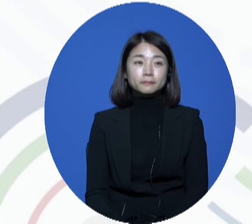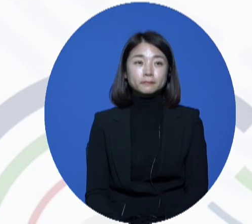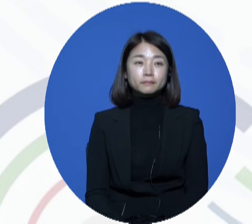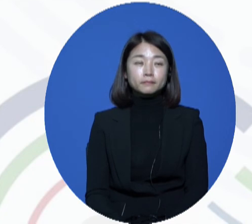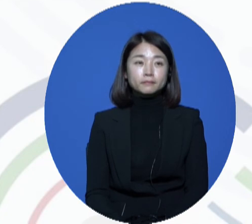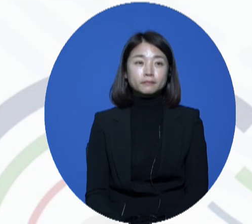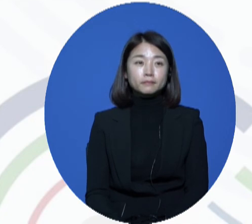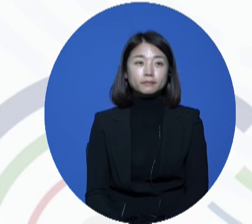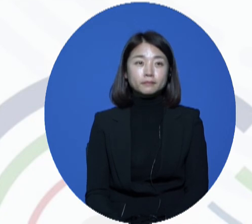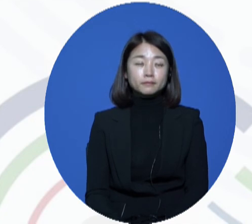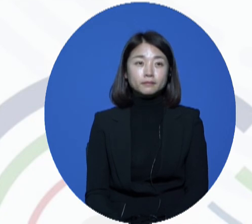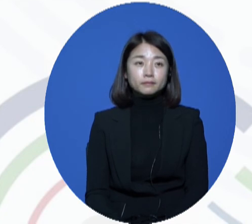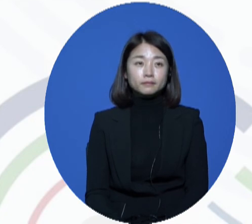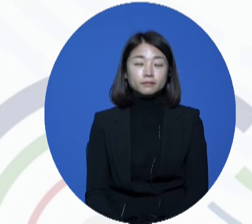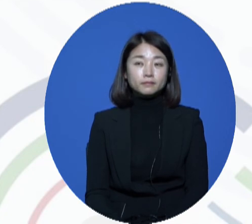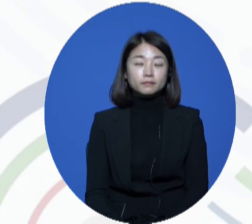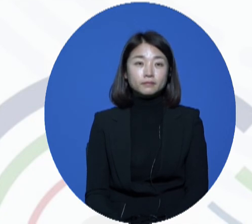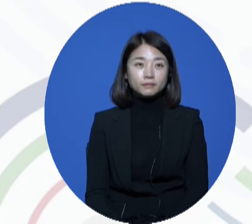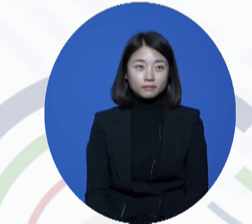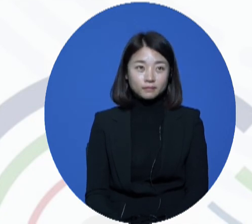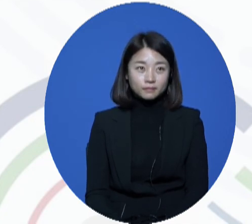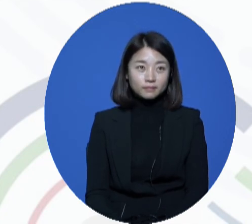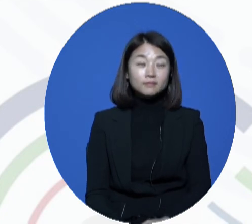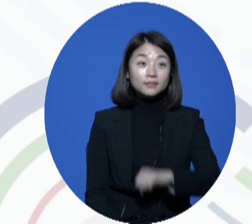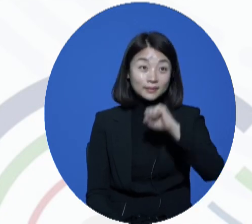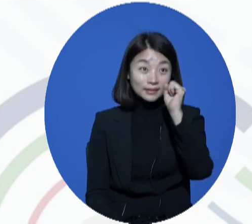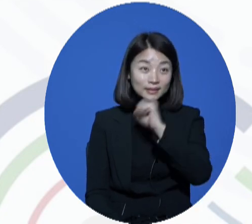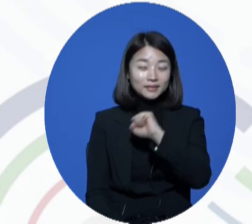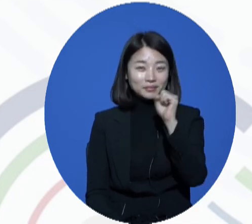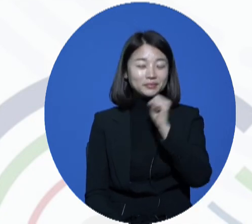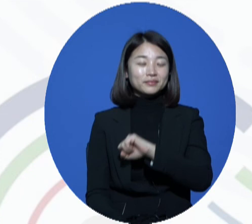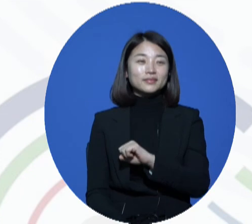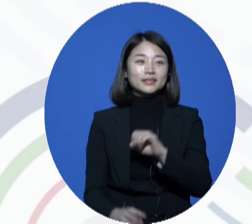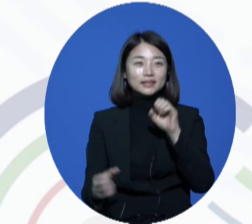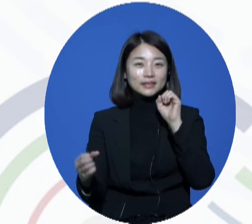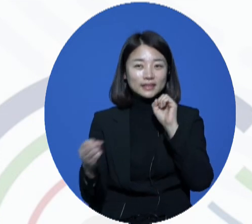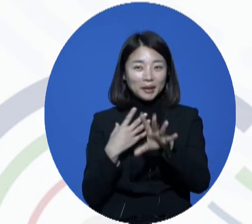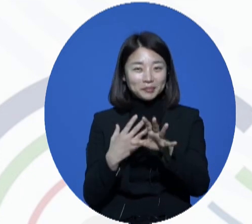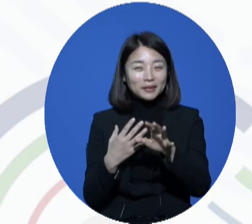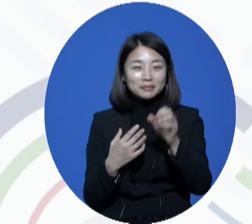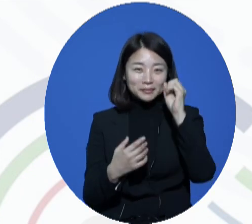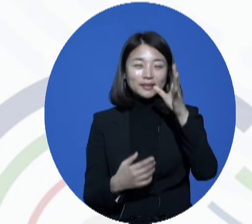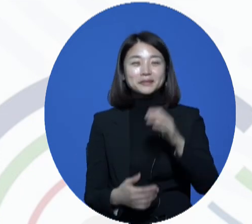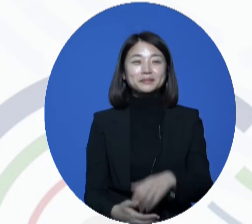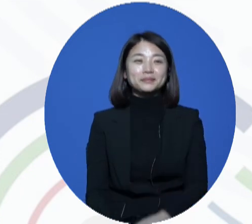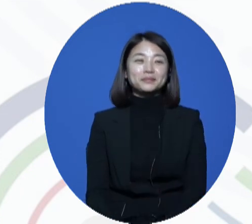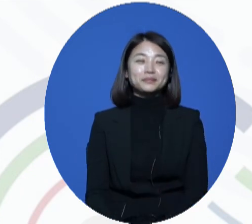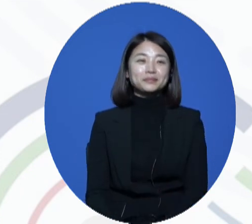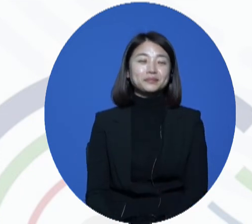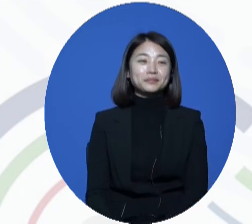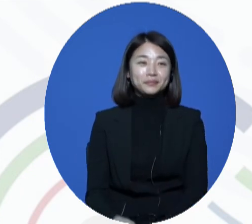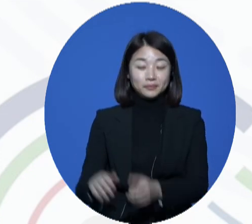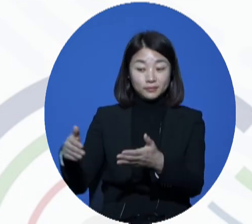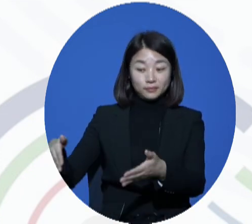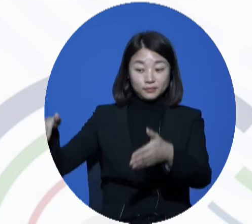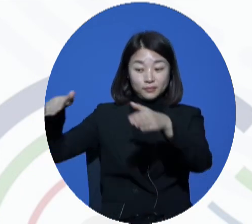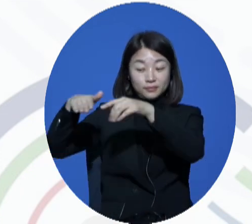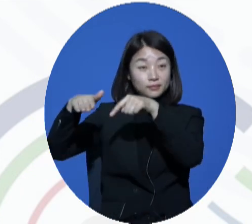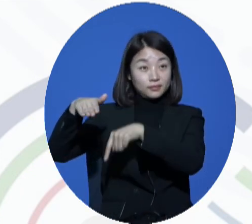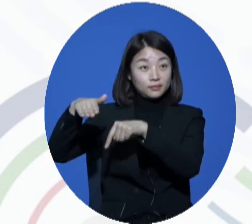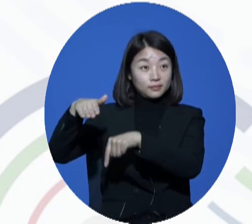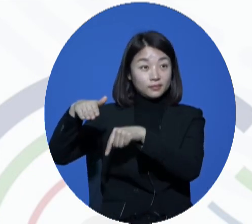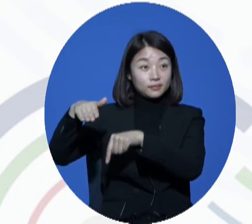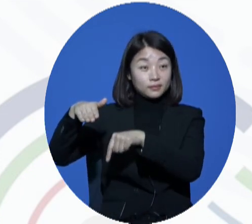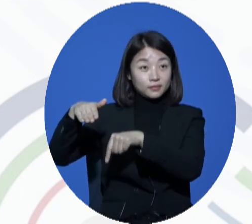Yes, sorry, I missed that question. 예. 제가 그 질문에 대해서 답변을 드리지 못했네요. 그 시설의